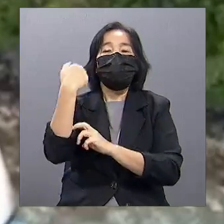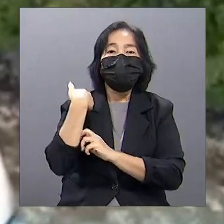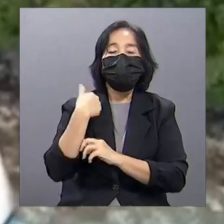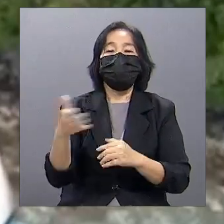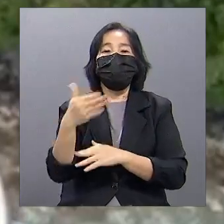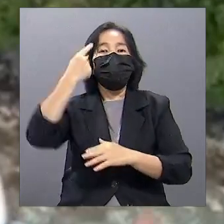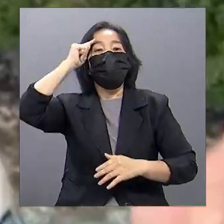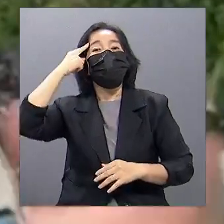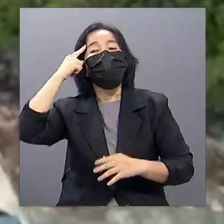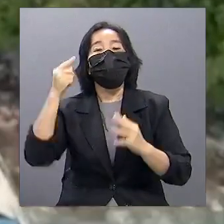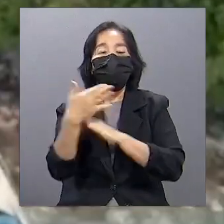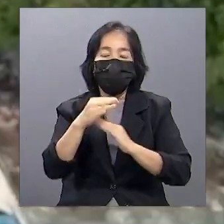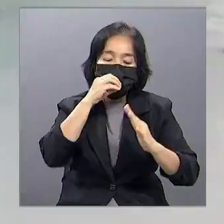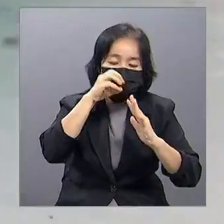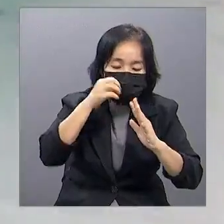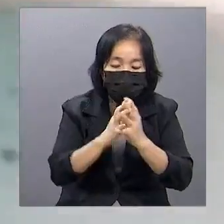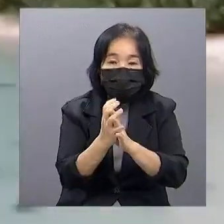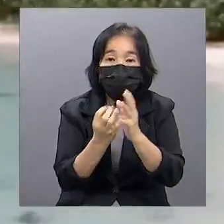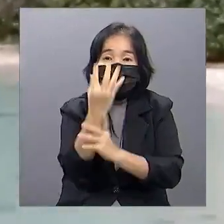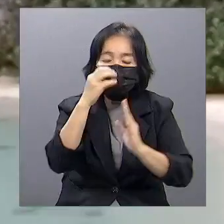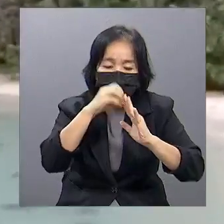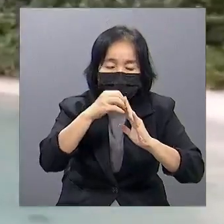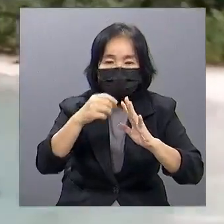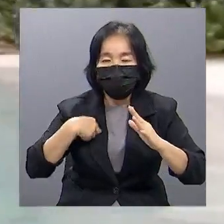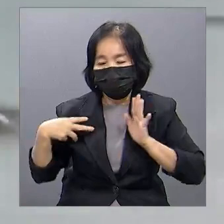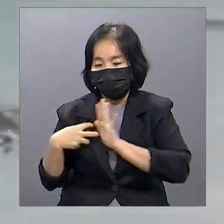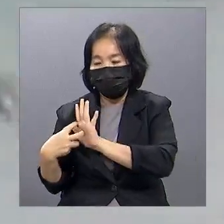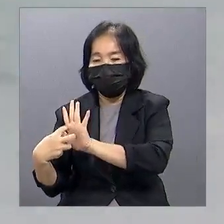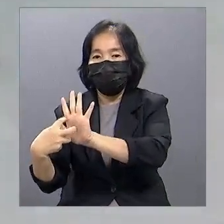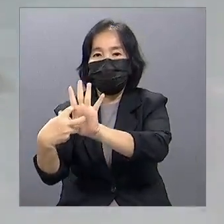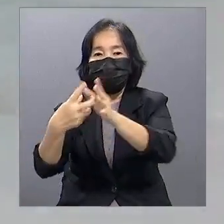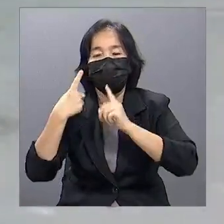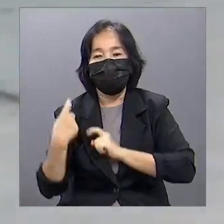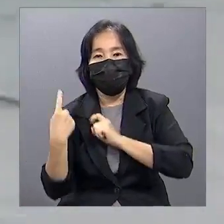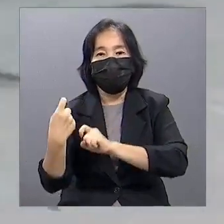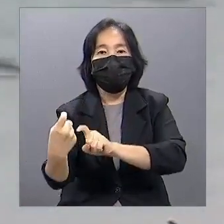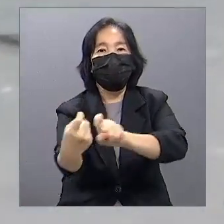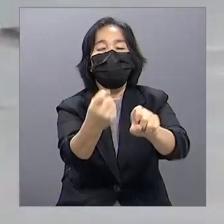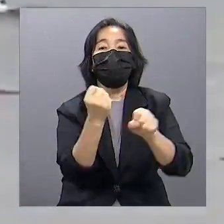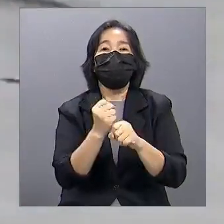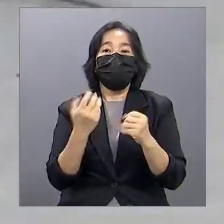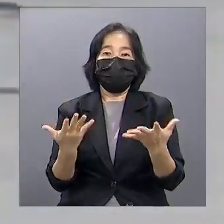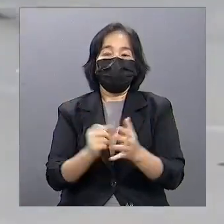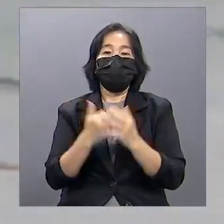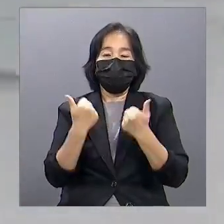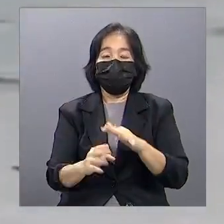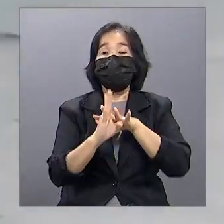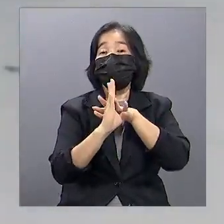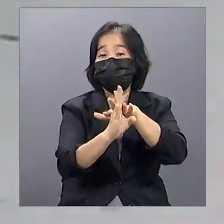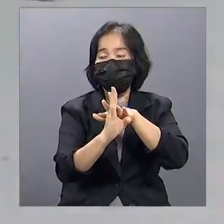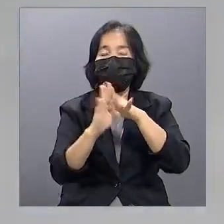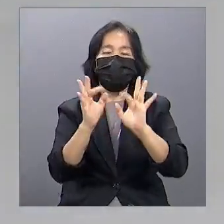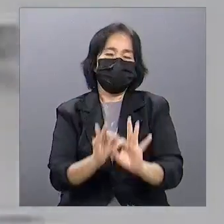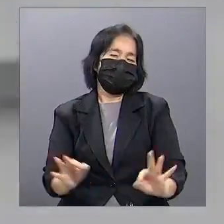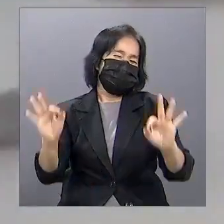ลาอ่อนแอก็จะตายพร้อมกันคราวนี้ทะเลก็จะไม่เหลือปลาเลยนะครับเพราะฉะนั้นฉลามจึงมีความสำคัญอย่างยิ่งในระบบนิเว